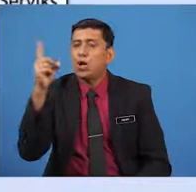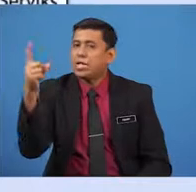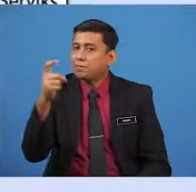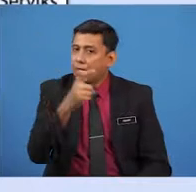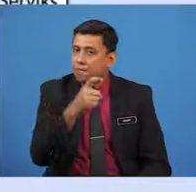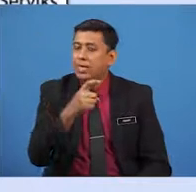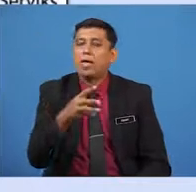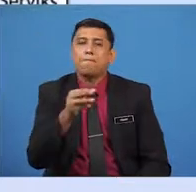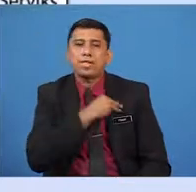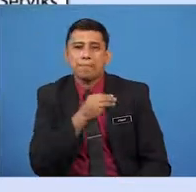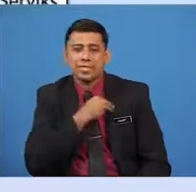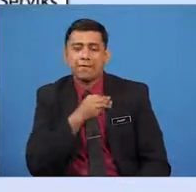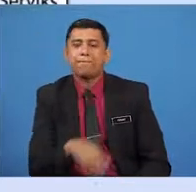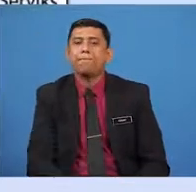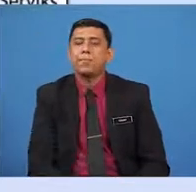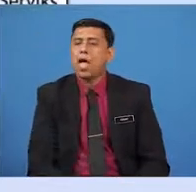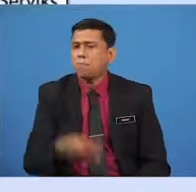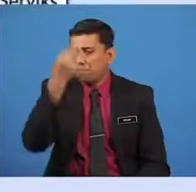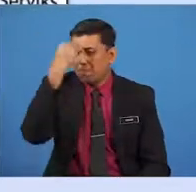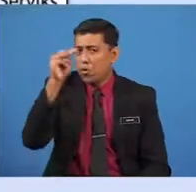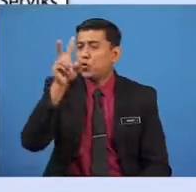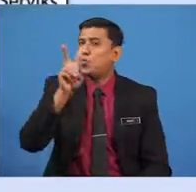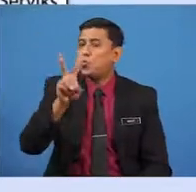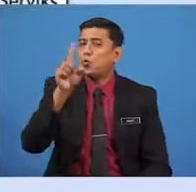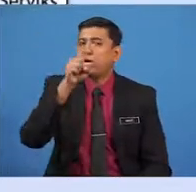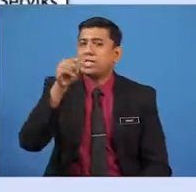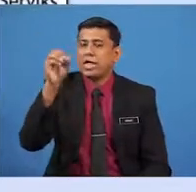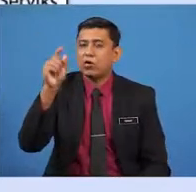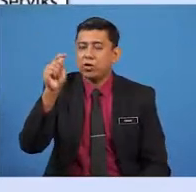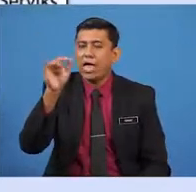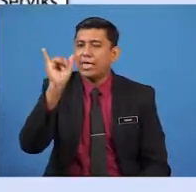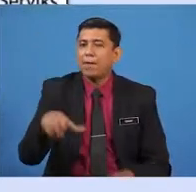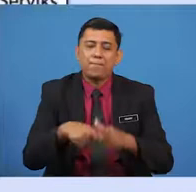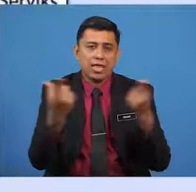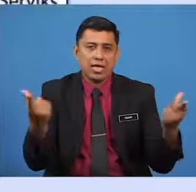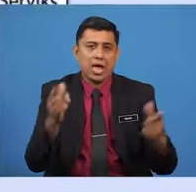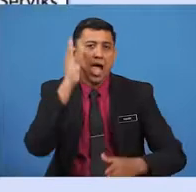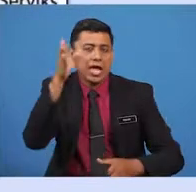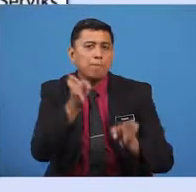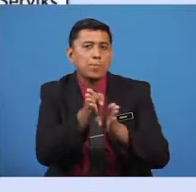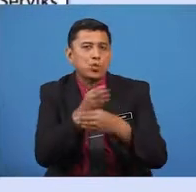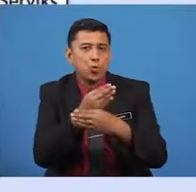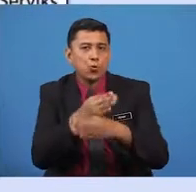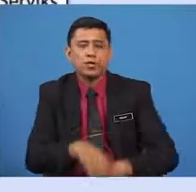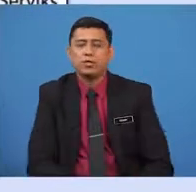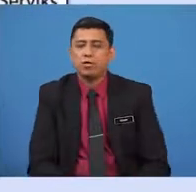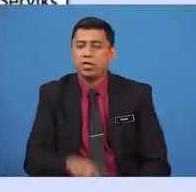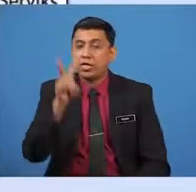dua sperma masing-masing. Maka, dua zigot yang berlainan akan